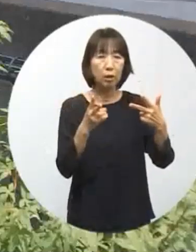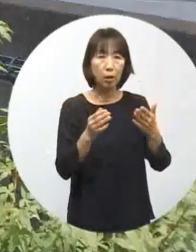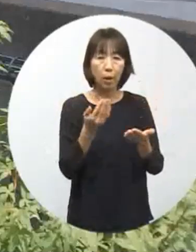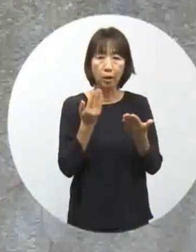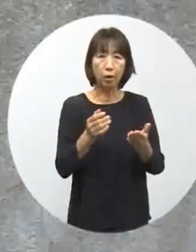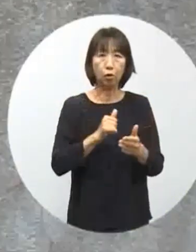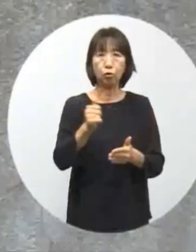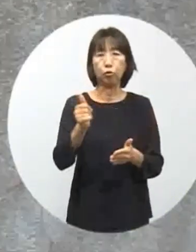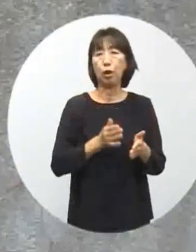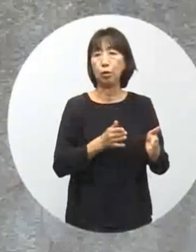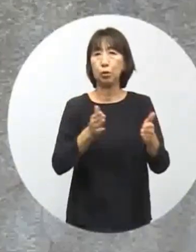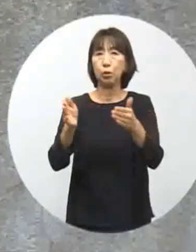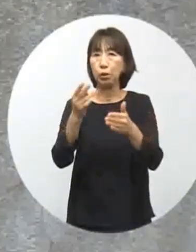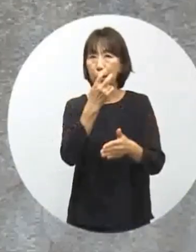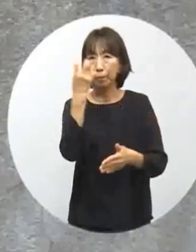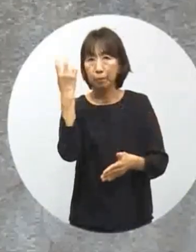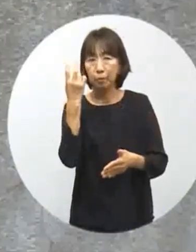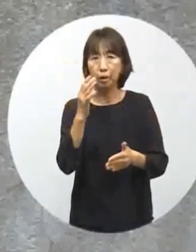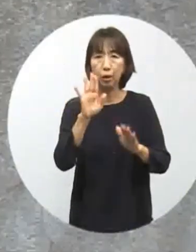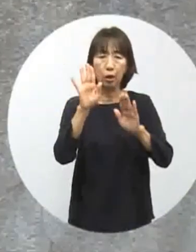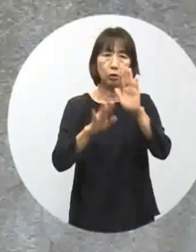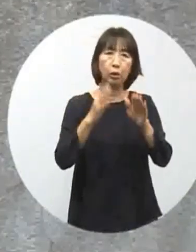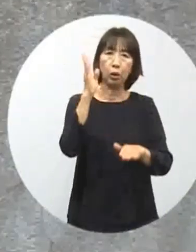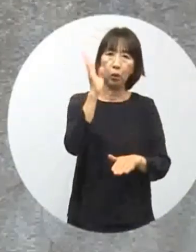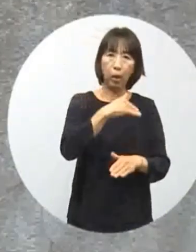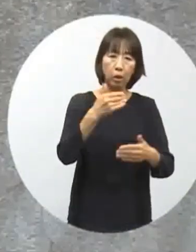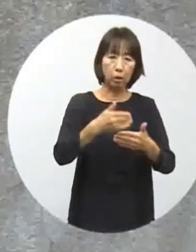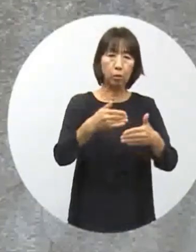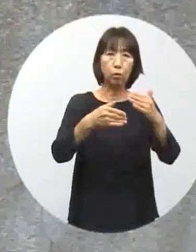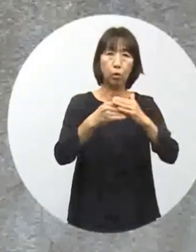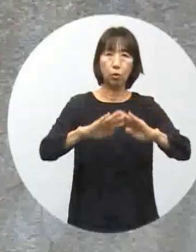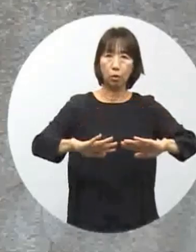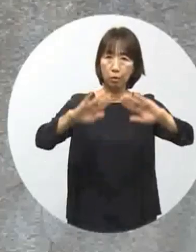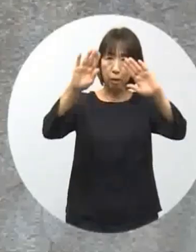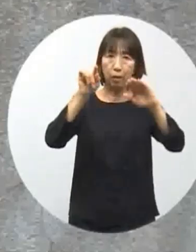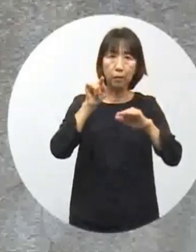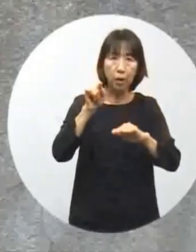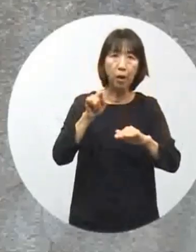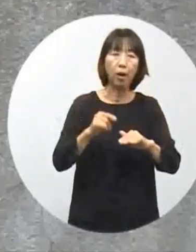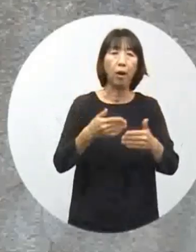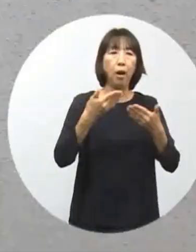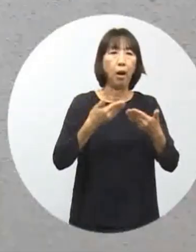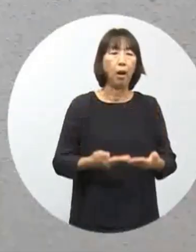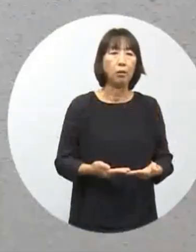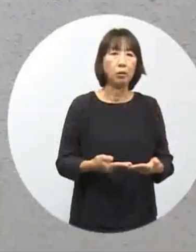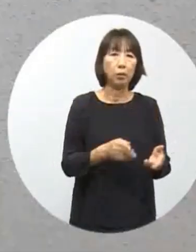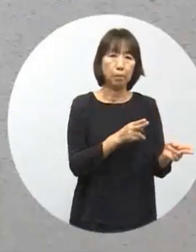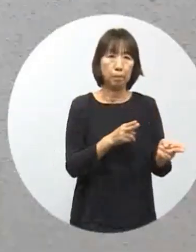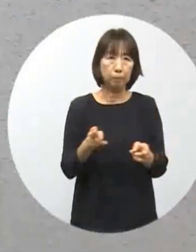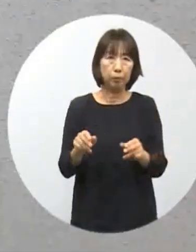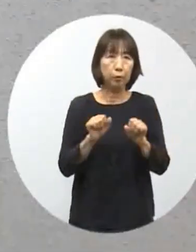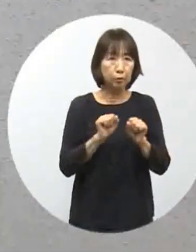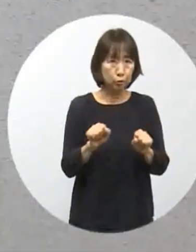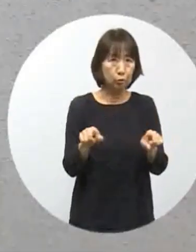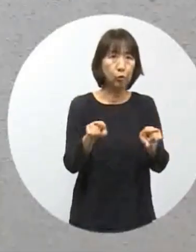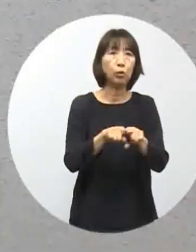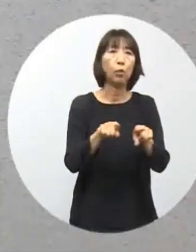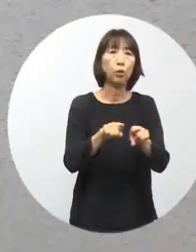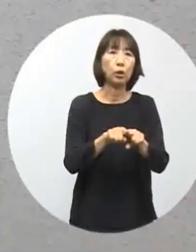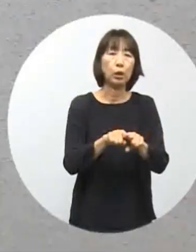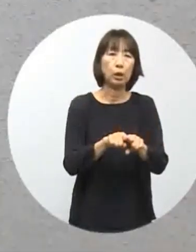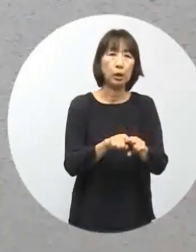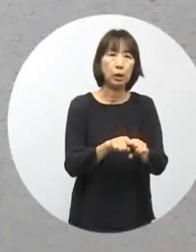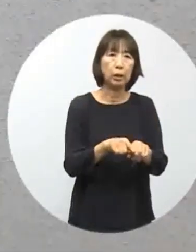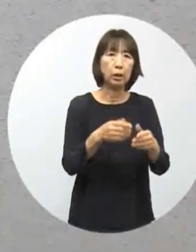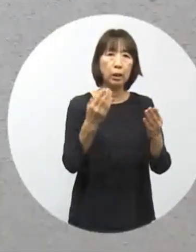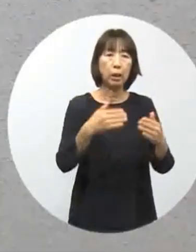で確認された状態の悪いブロック塀等については安全措置を講ずるとともに、塀の改修に